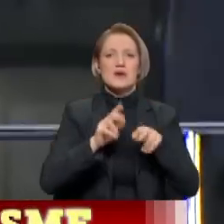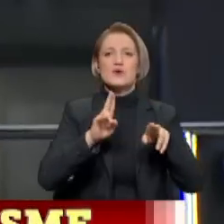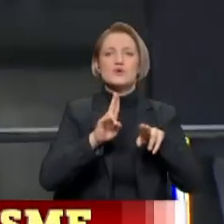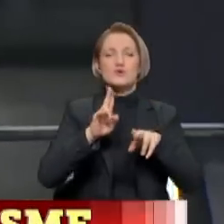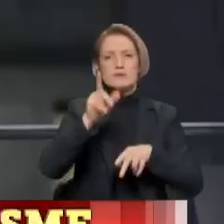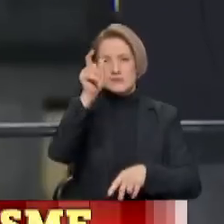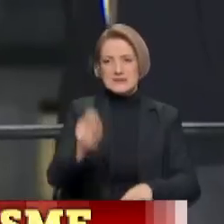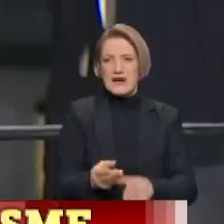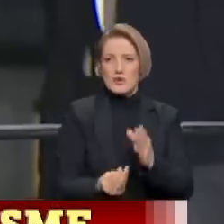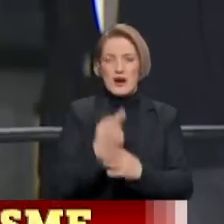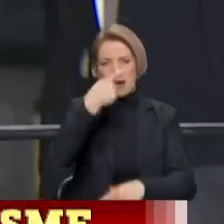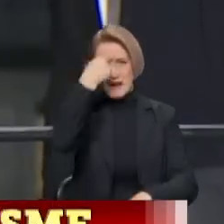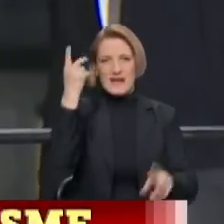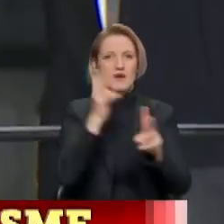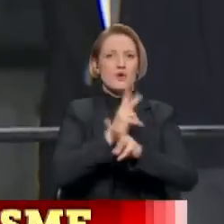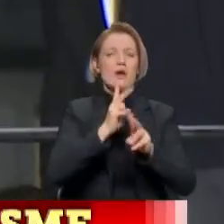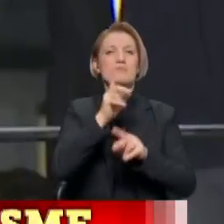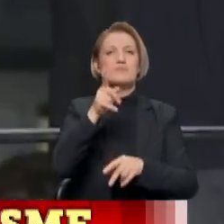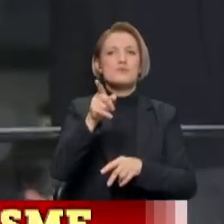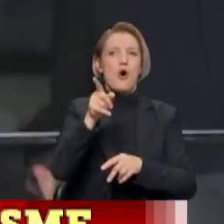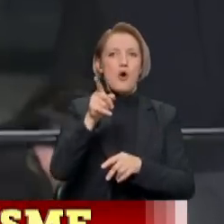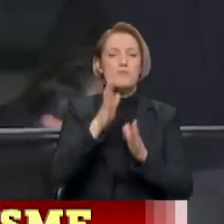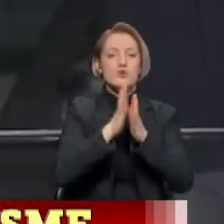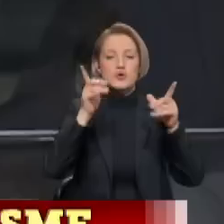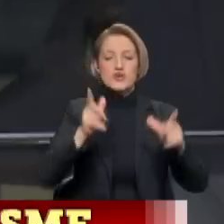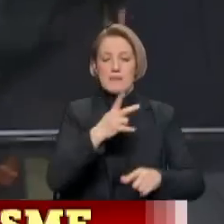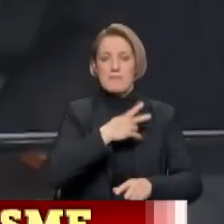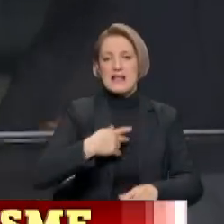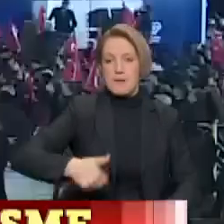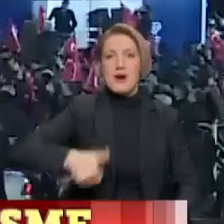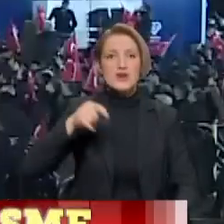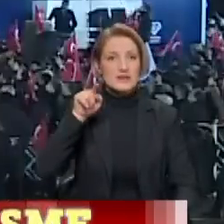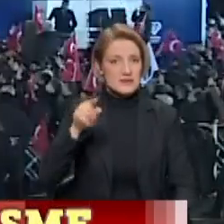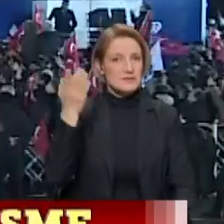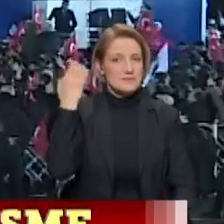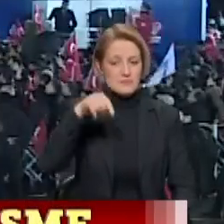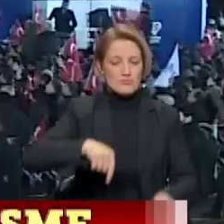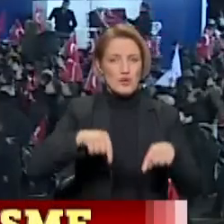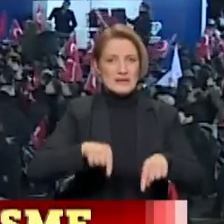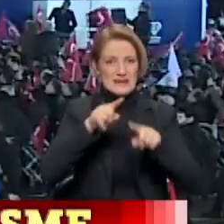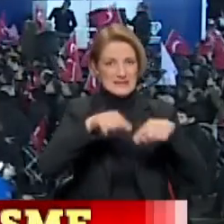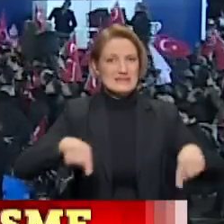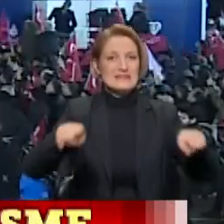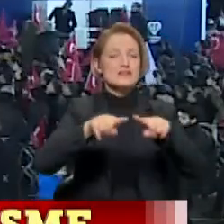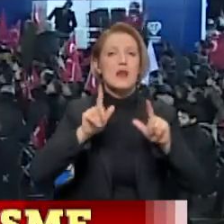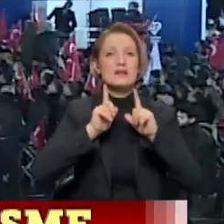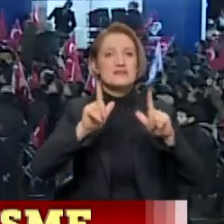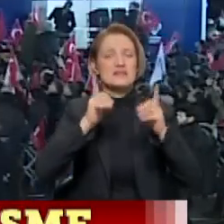gülermiş. O büyük şehir belediye başkanı buradan sizlere